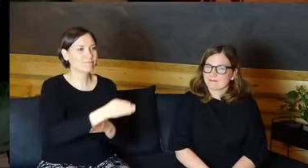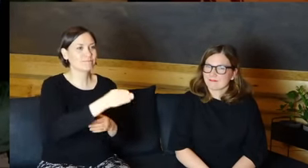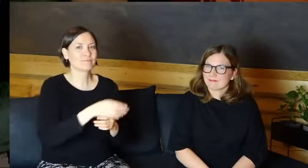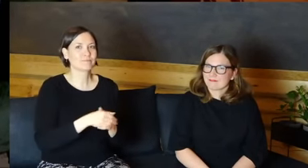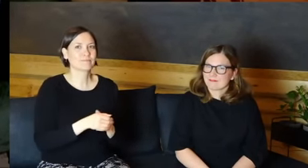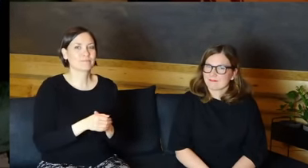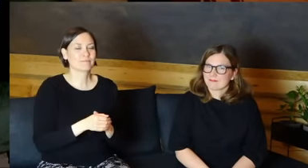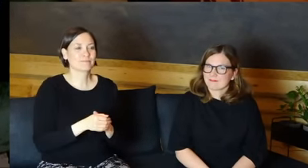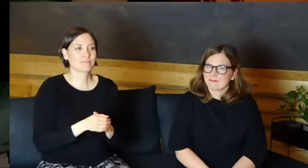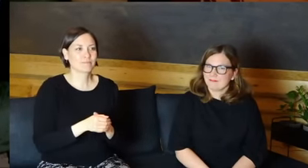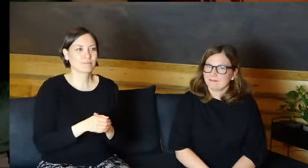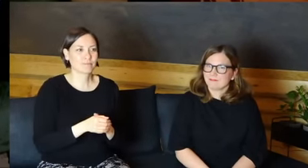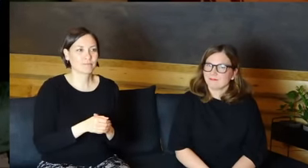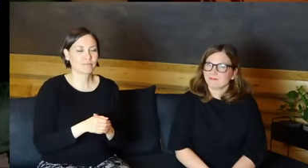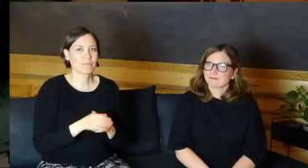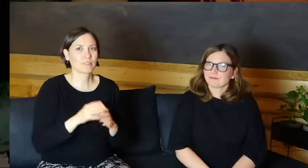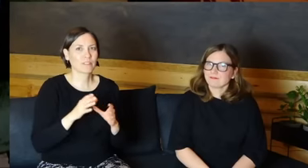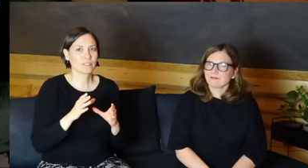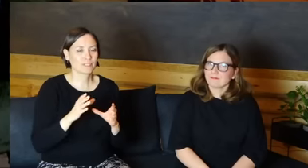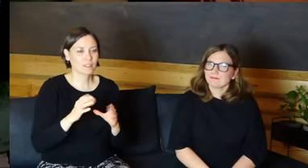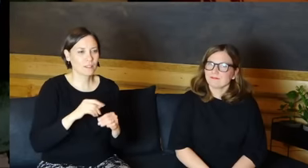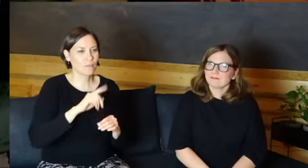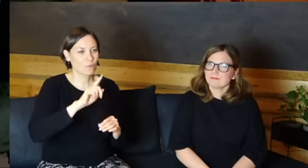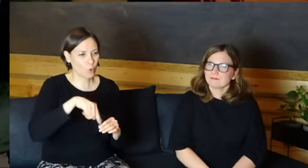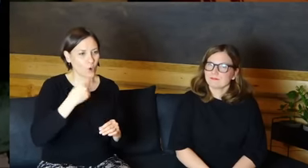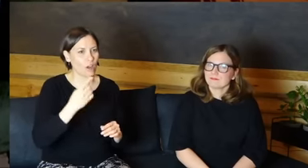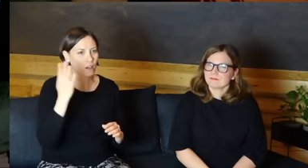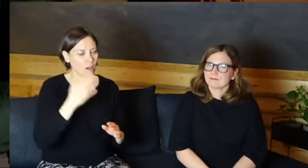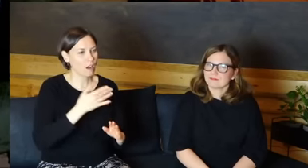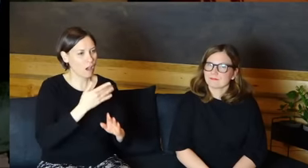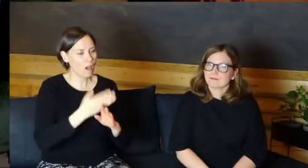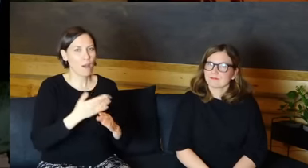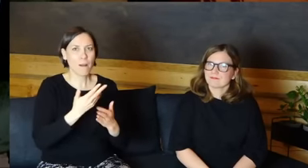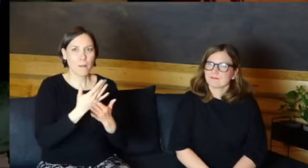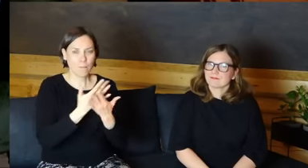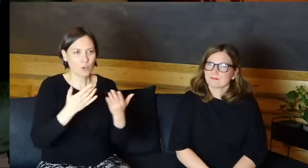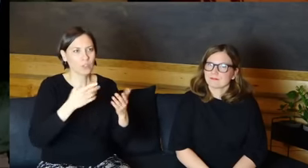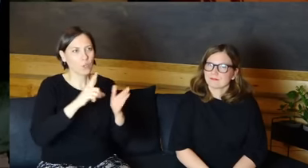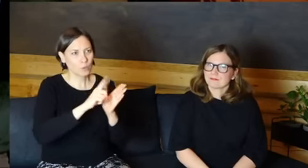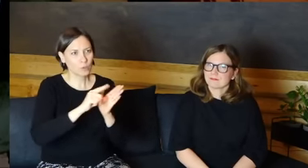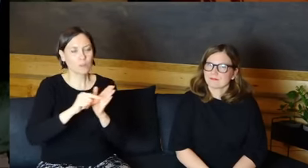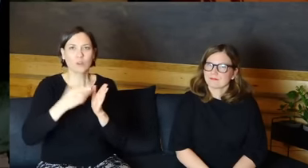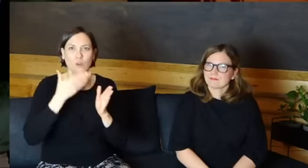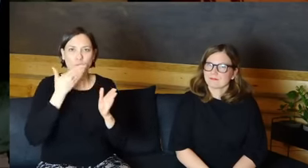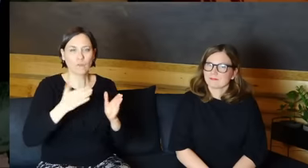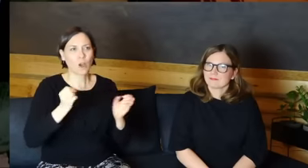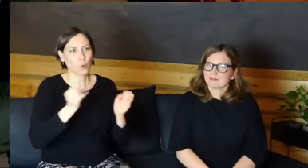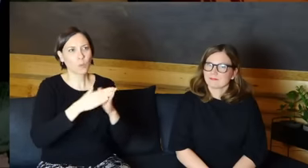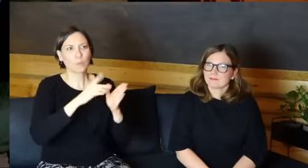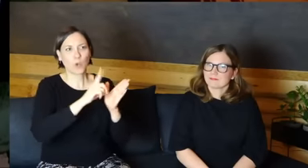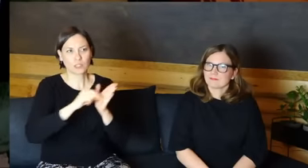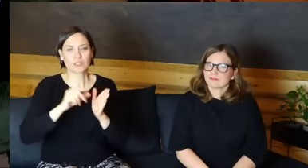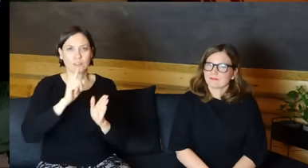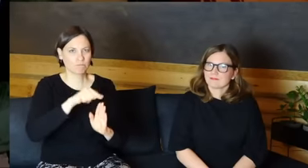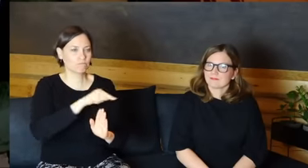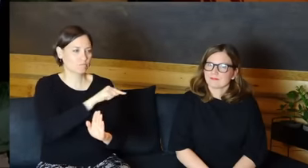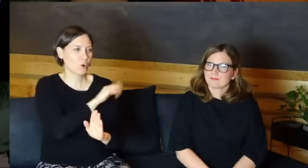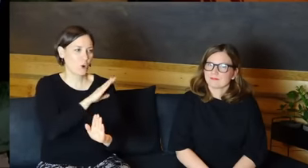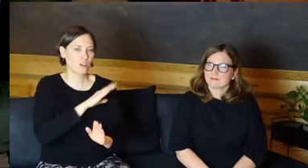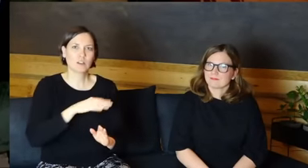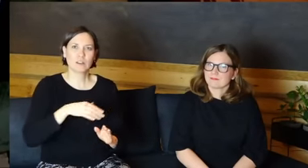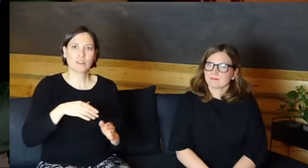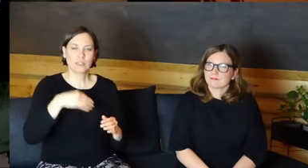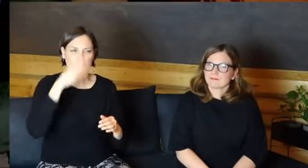loppuvuodelle, ja siellä on kyllä ollut monenlaista kohokohtaa. Meillä on ihan huikea porukka, semmoinen